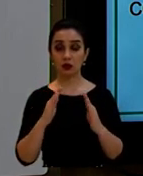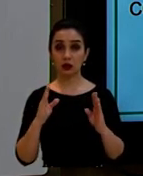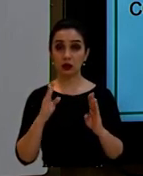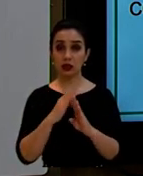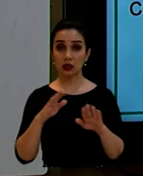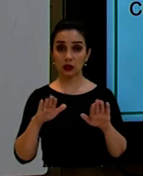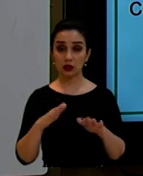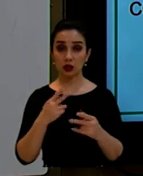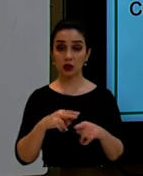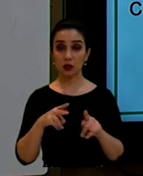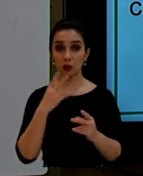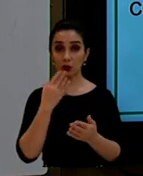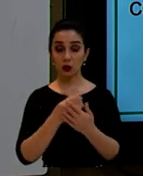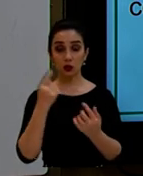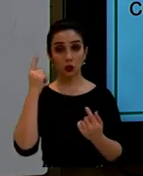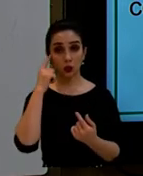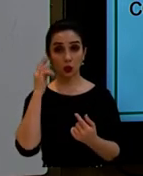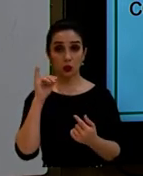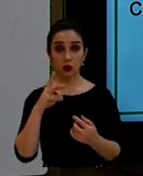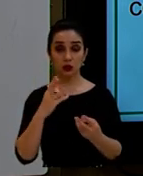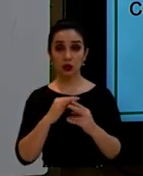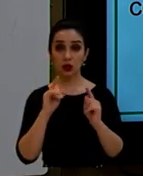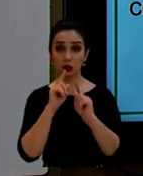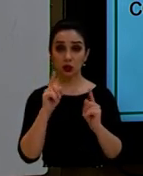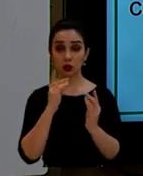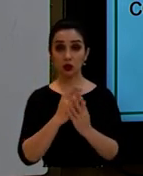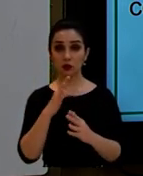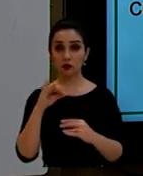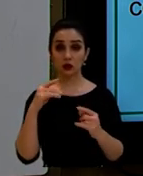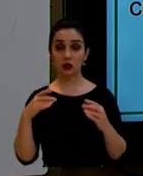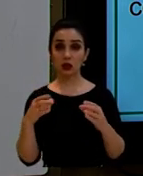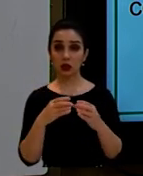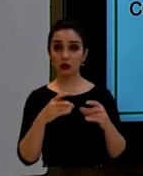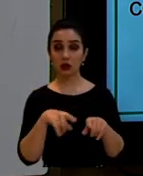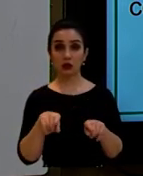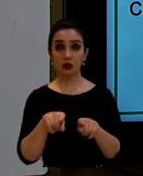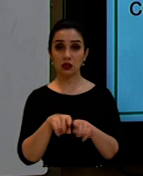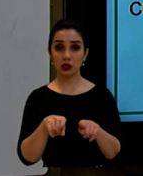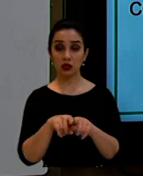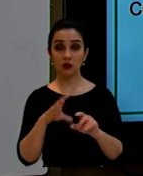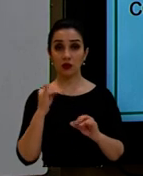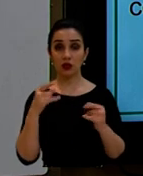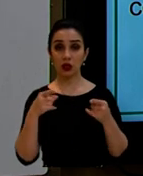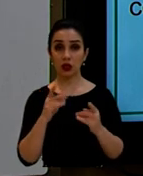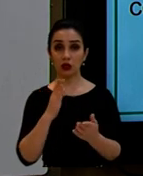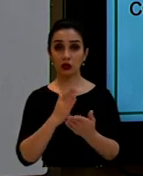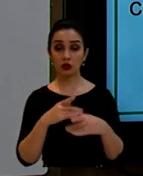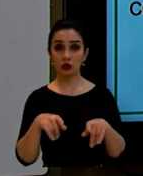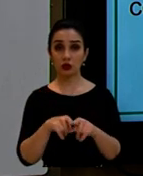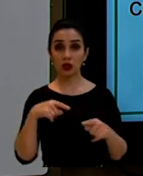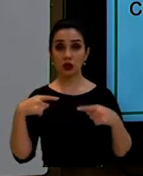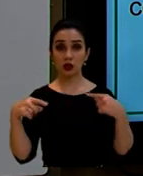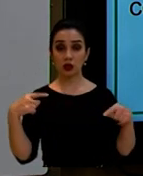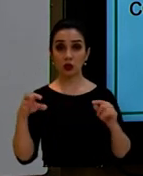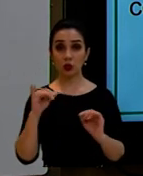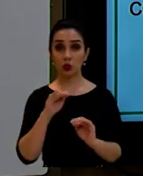среде. По своим умственным особенностям все расы одинаковые. Реально существующие